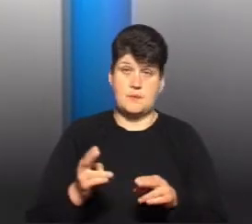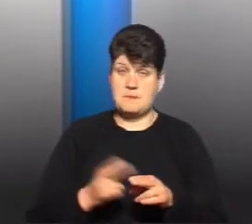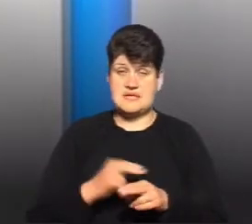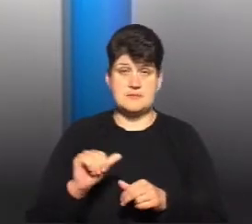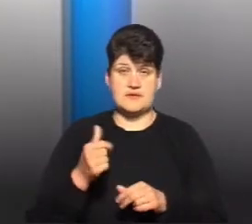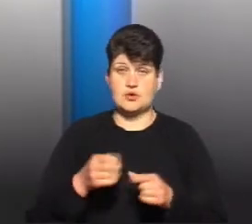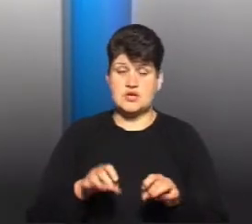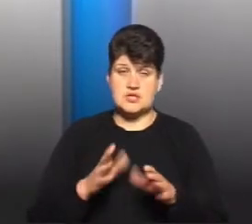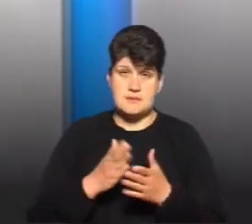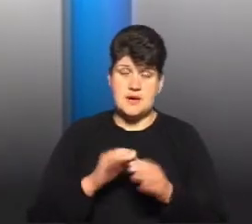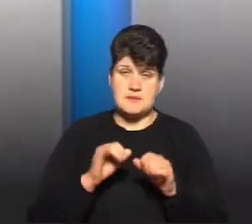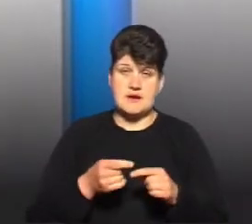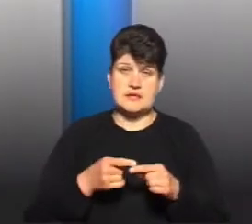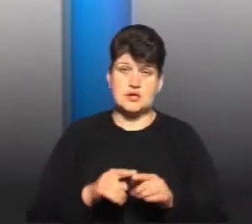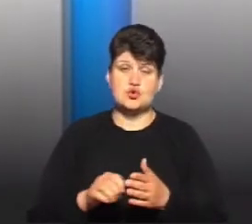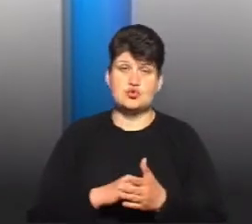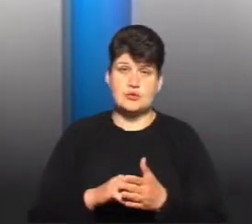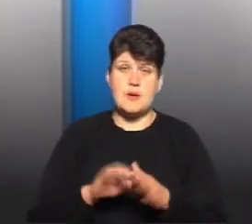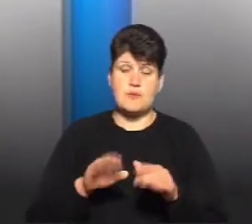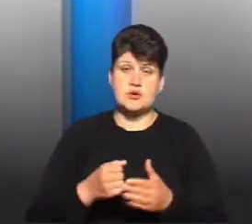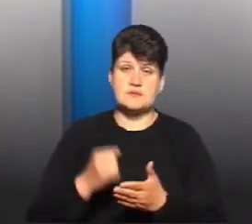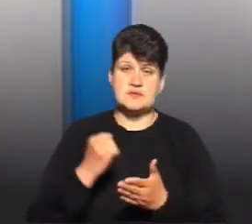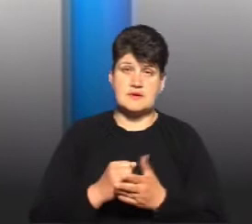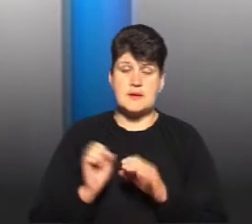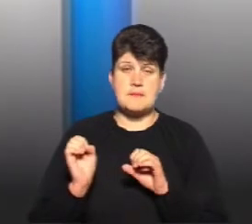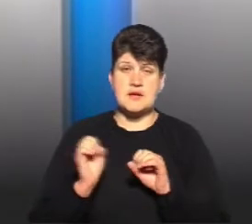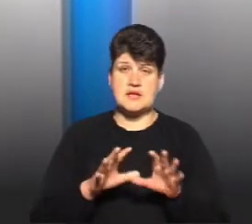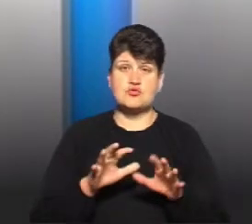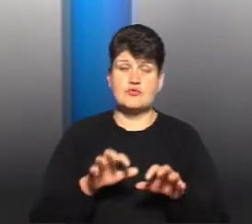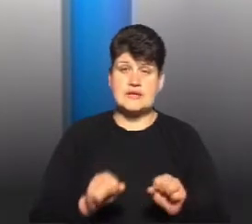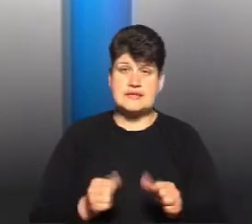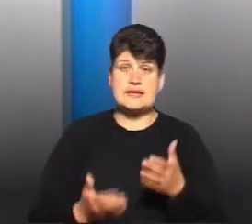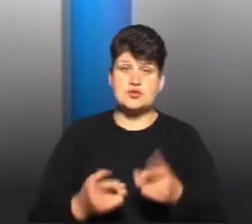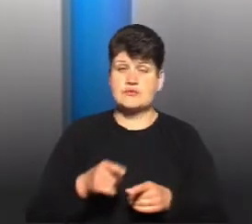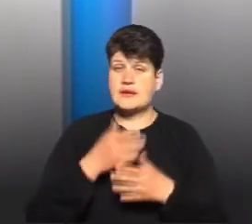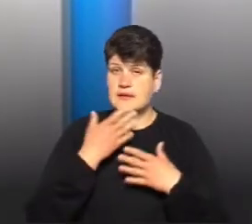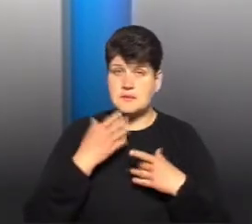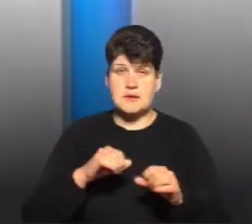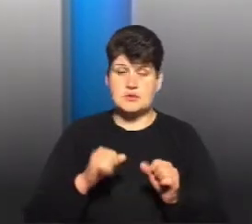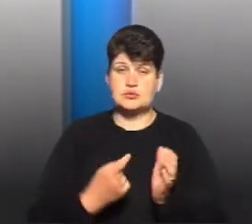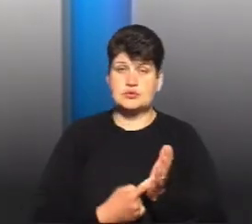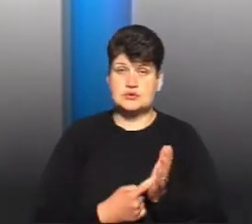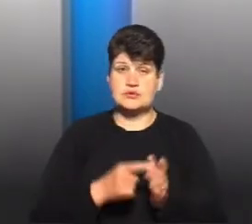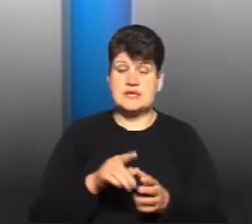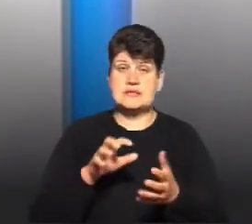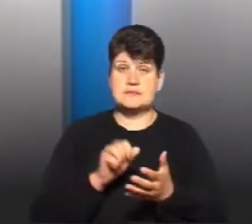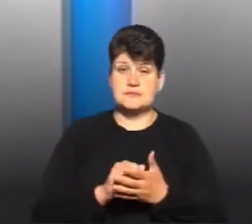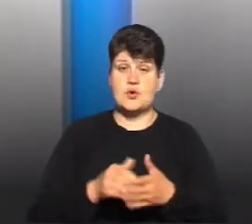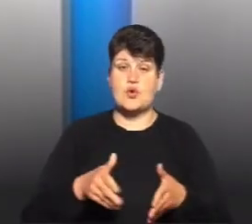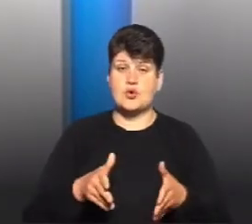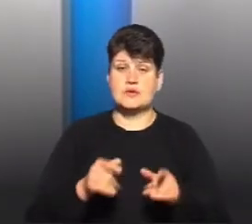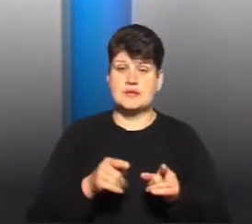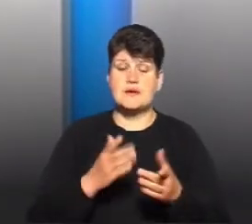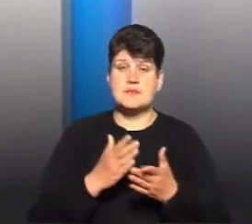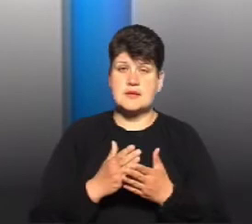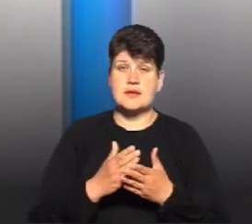на технічну документацію і потім затвердження передачу власність. Якщо вона не має можливості довести, що вона тим городом користувалася, там відповідно є процедура проекту